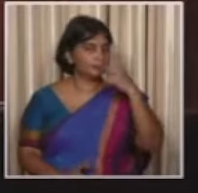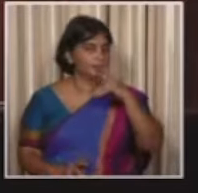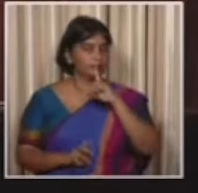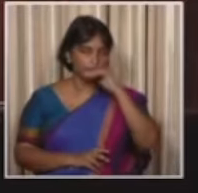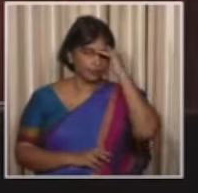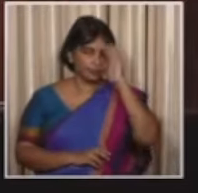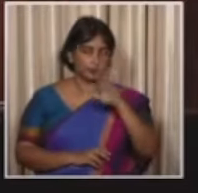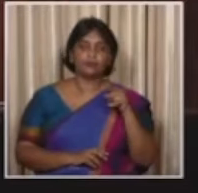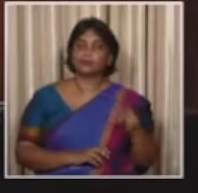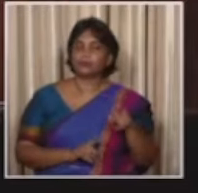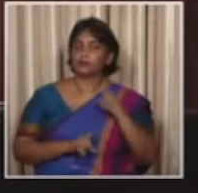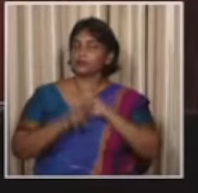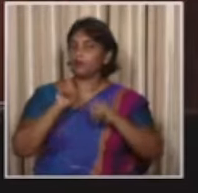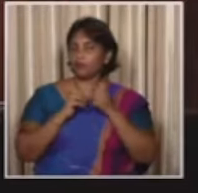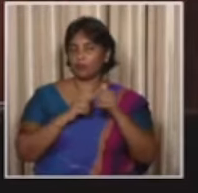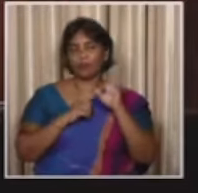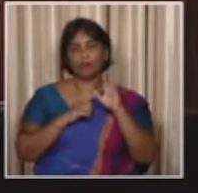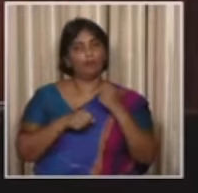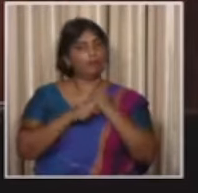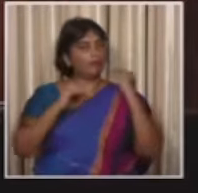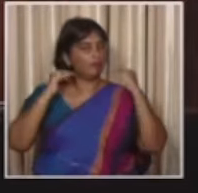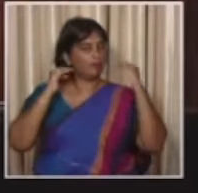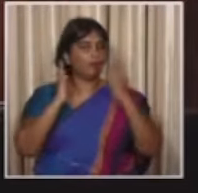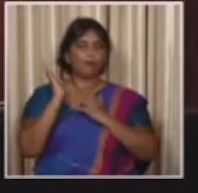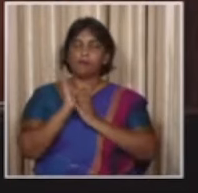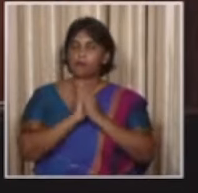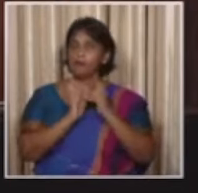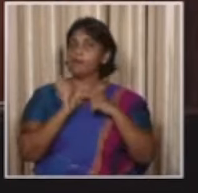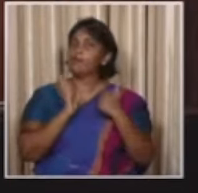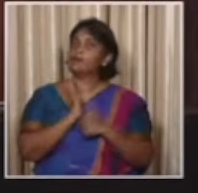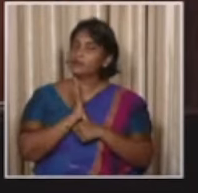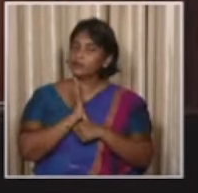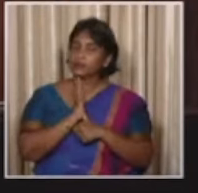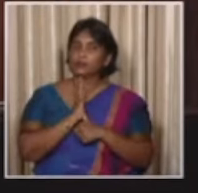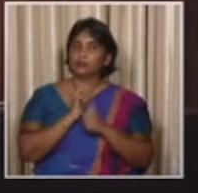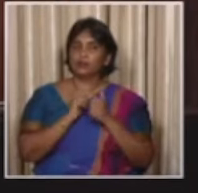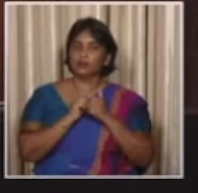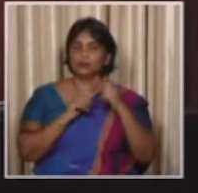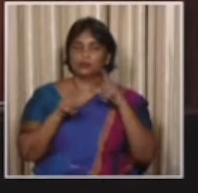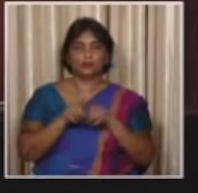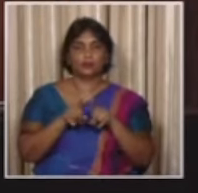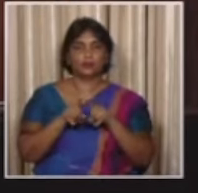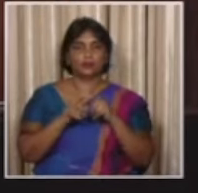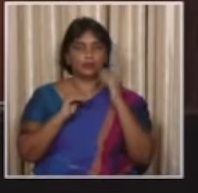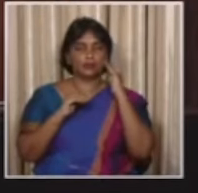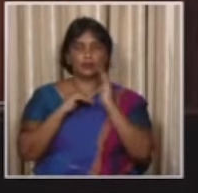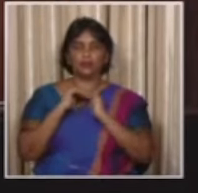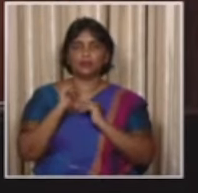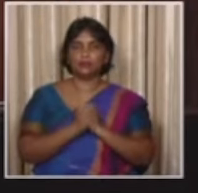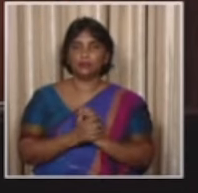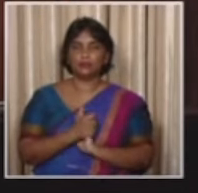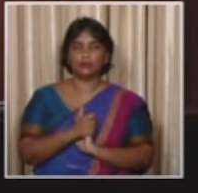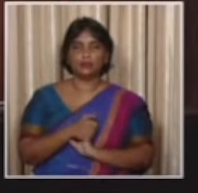කතානායකතුමනි, අද මේ සාකච්ඡා කරන මේ රාජතාන්ත්‍රික වරප්‍රසාද පනතේ සංශෝධනයට සම්බන්ධව සහ